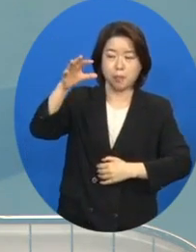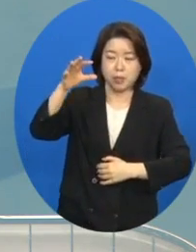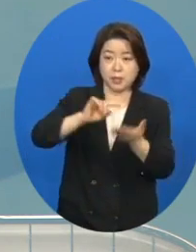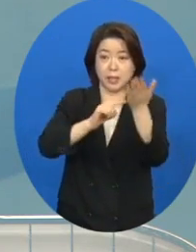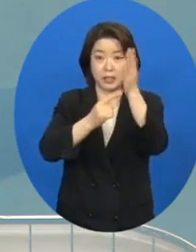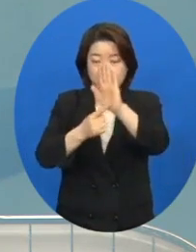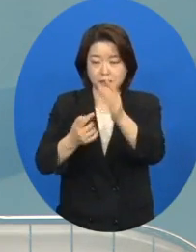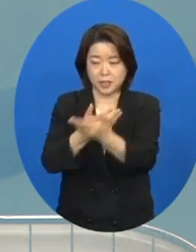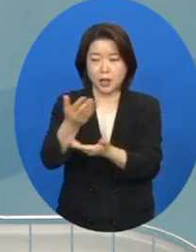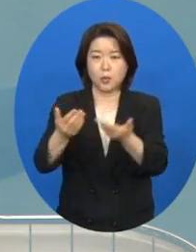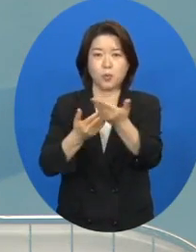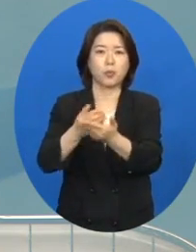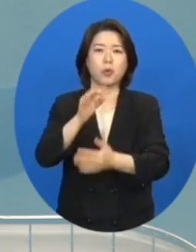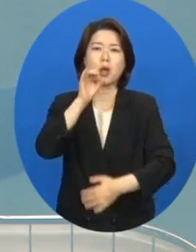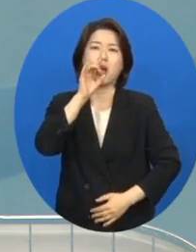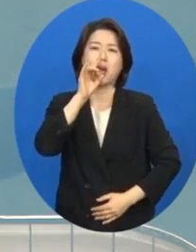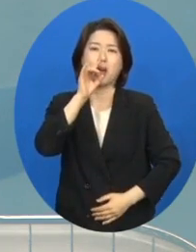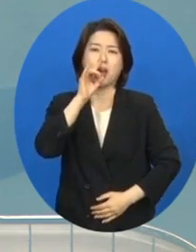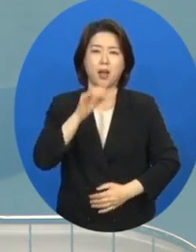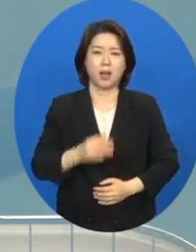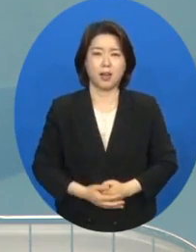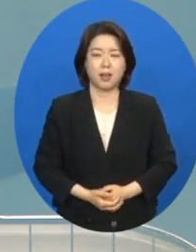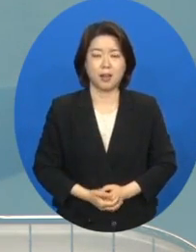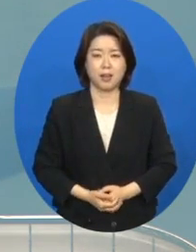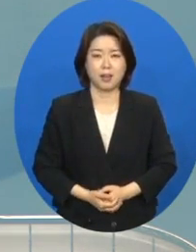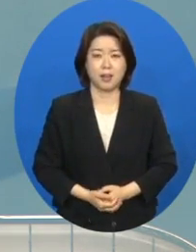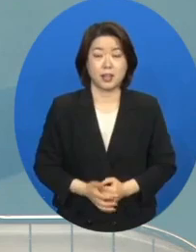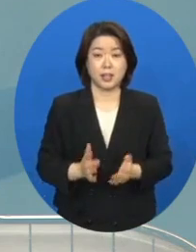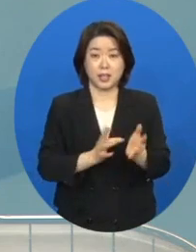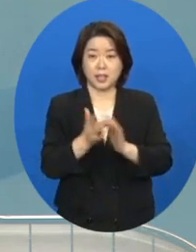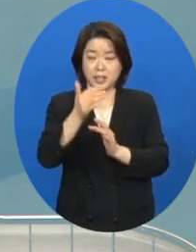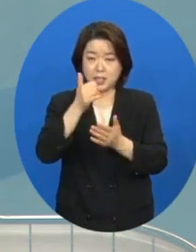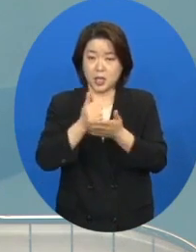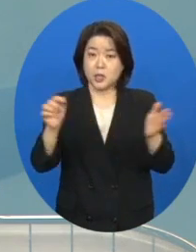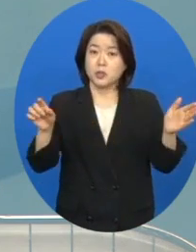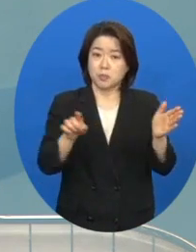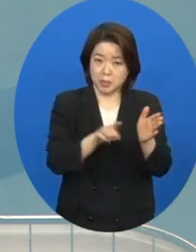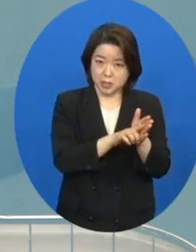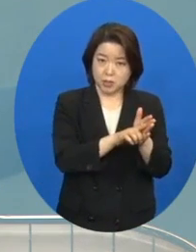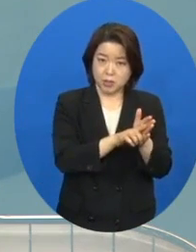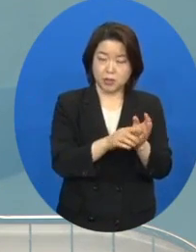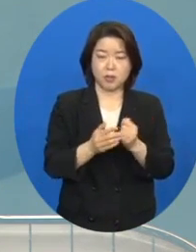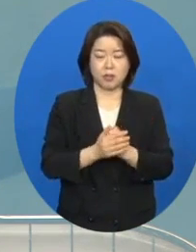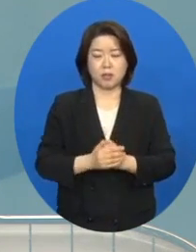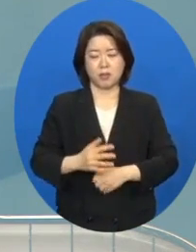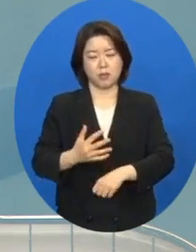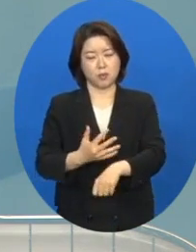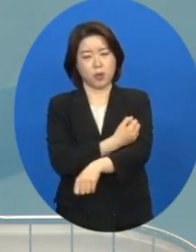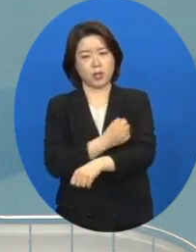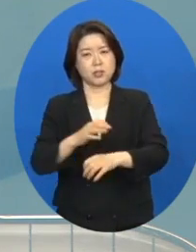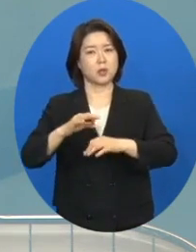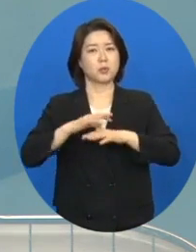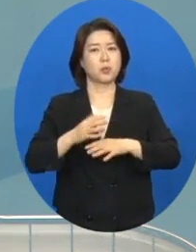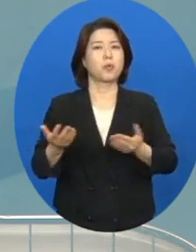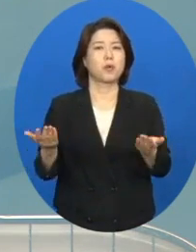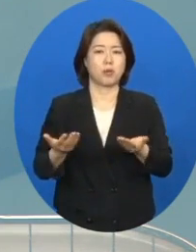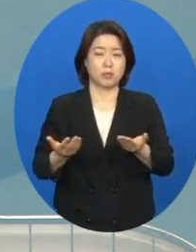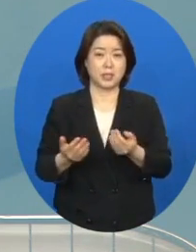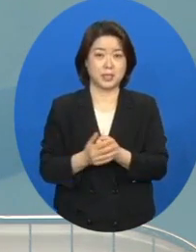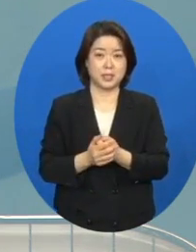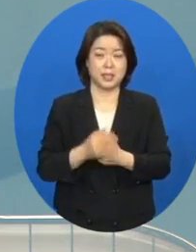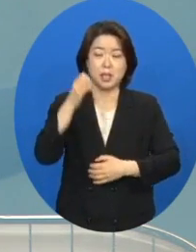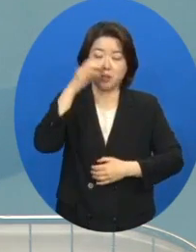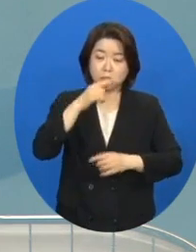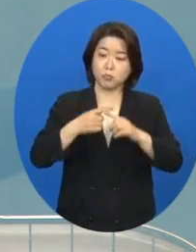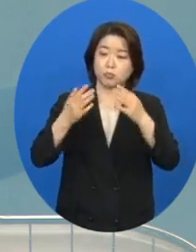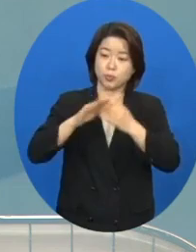교제가 안 되는 것이었어요. 여러분 예수님을 믿는다는 것은 굉장히 놀라운 사건입니다. 그저